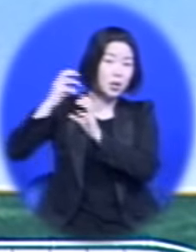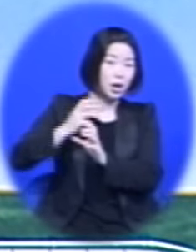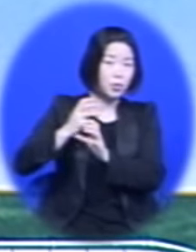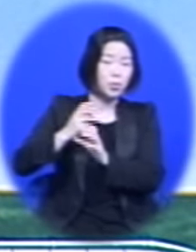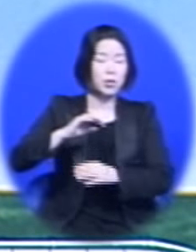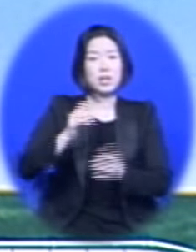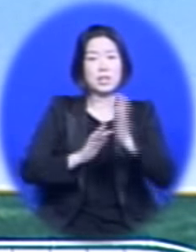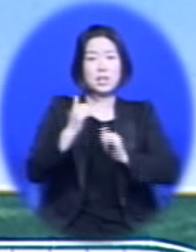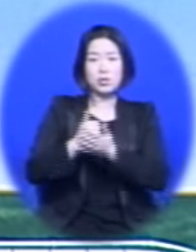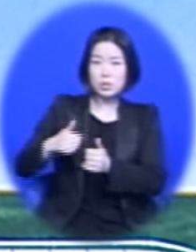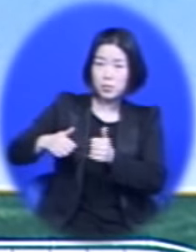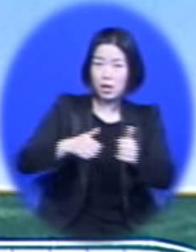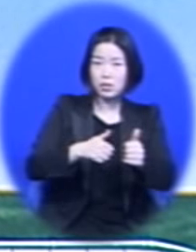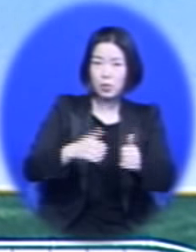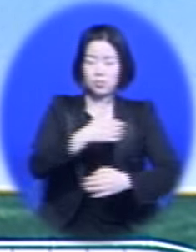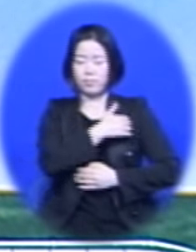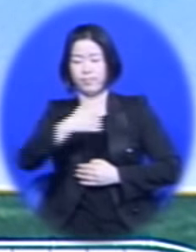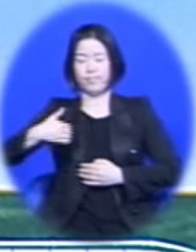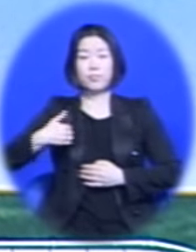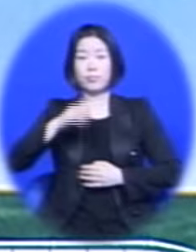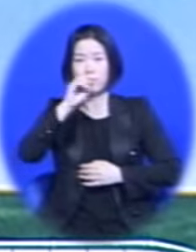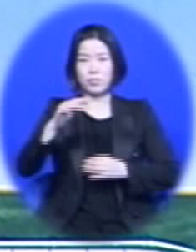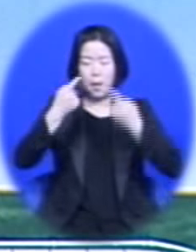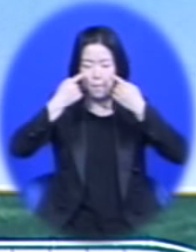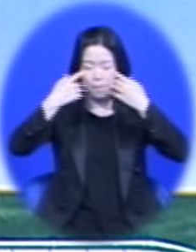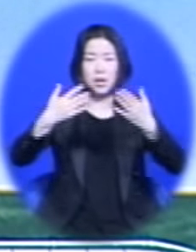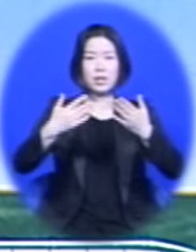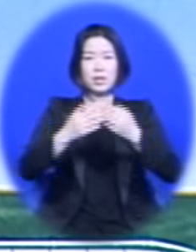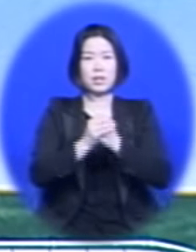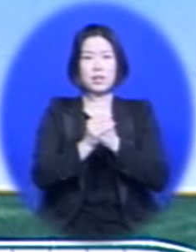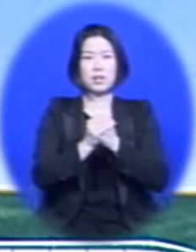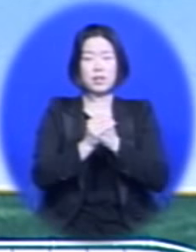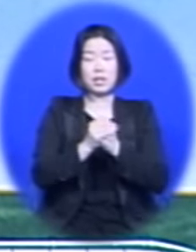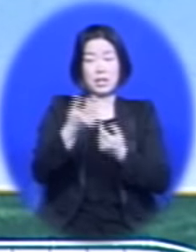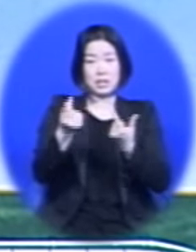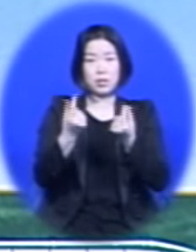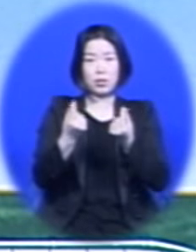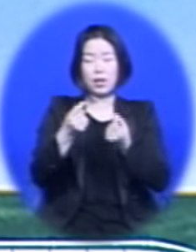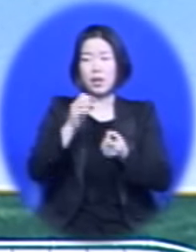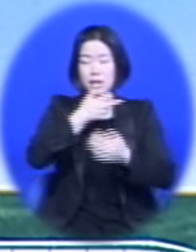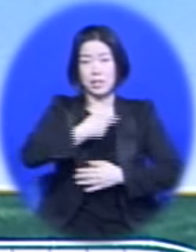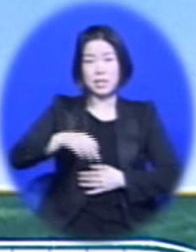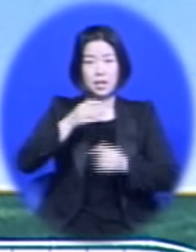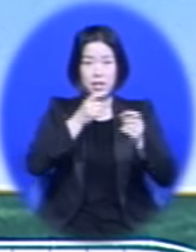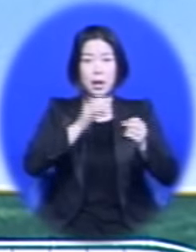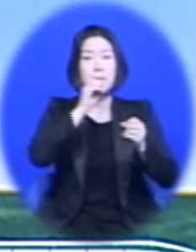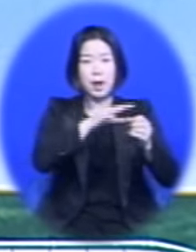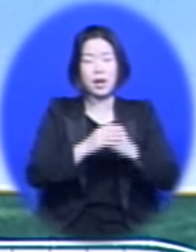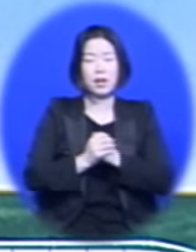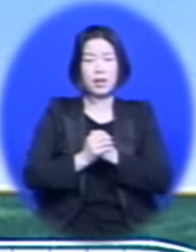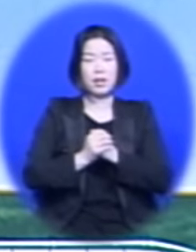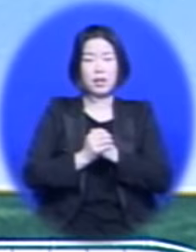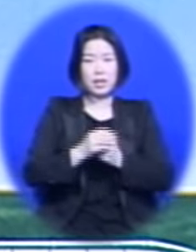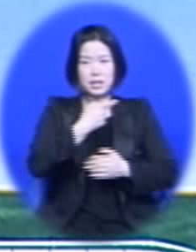아주 당당히 분명히 그렇게 말씀하셨어요. 제자들의